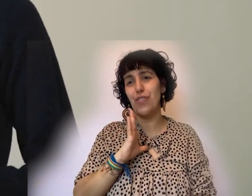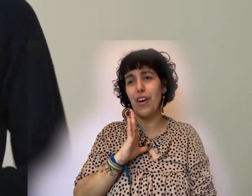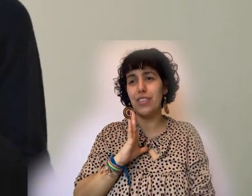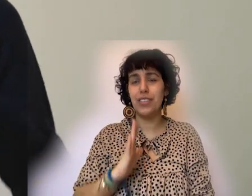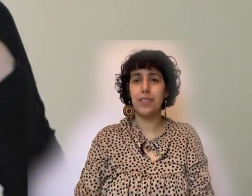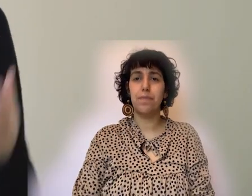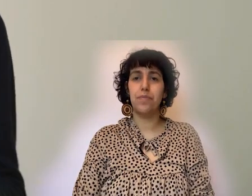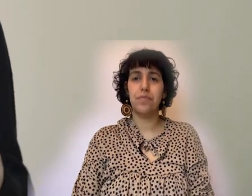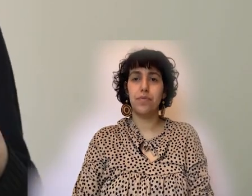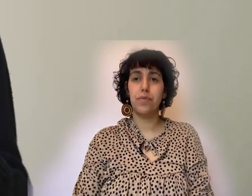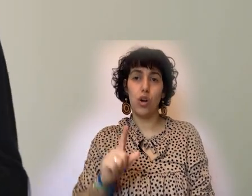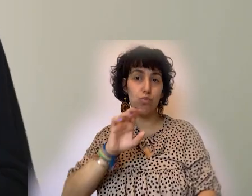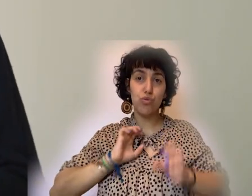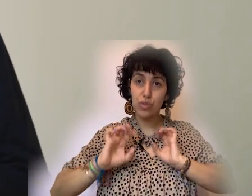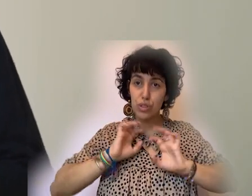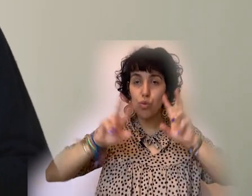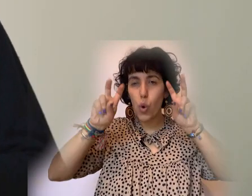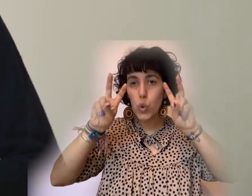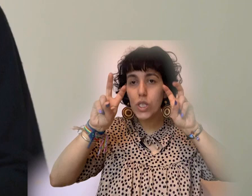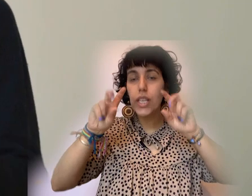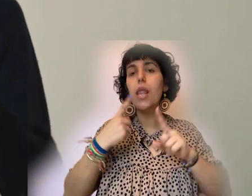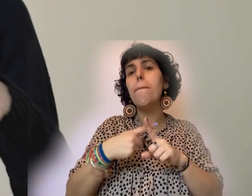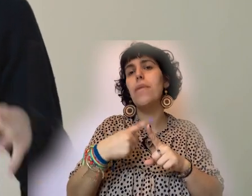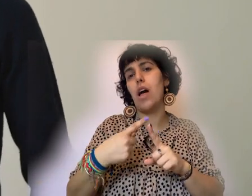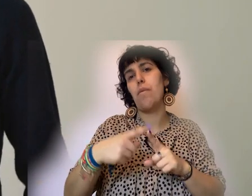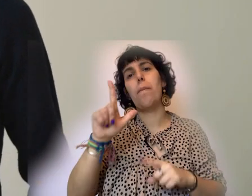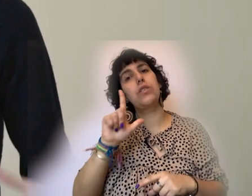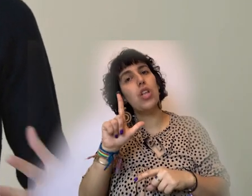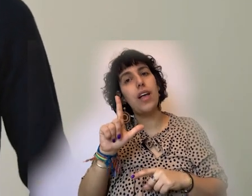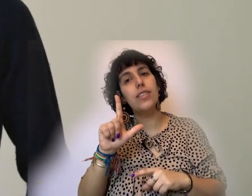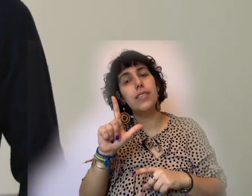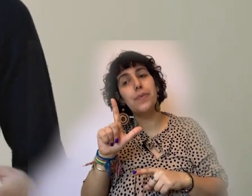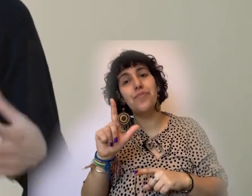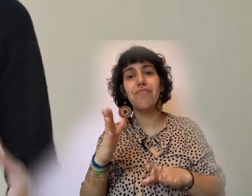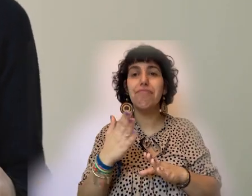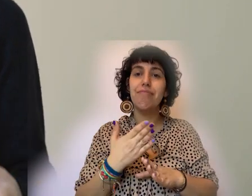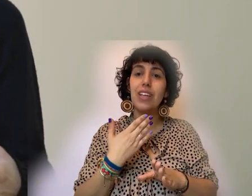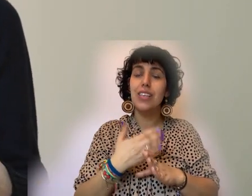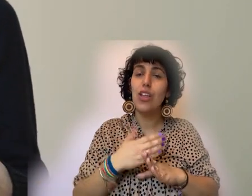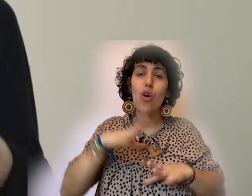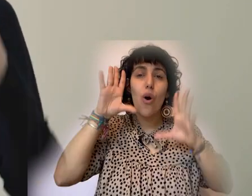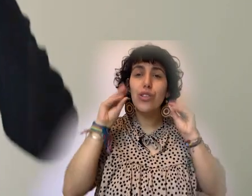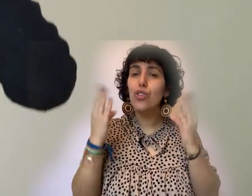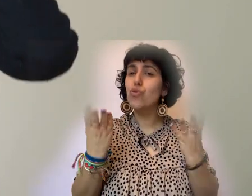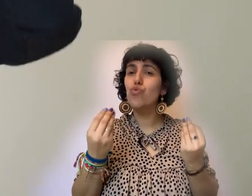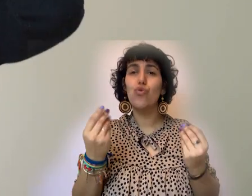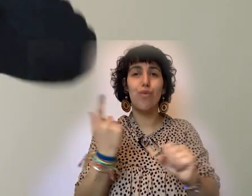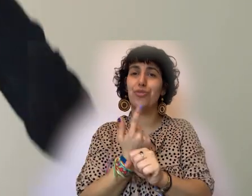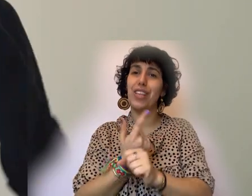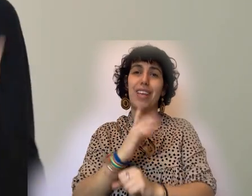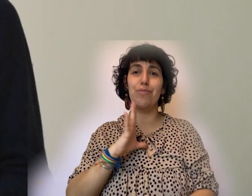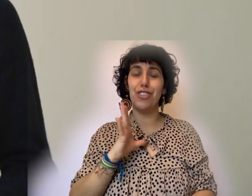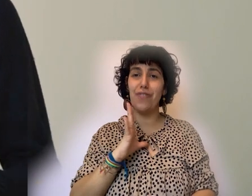çok şey var Bu iki ama asla öğrenecek çok şeyimiz var bu tarz eşyaları taşımız da ben önemli olduğunu